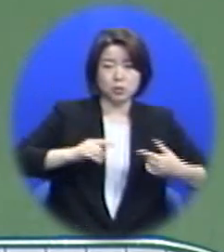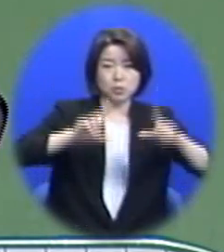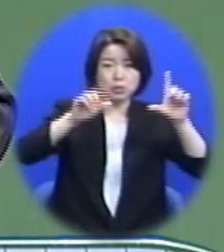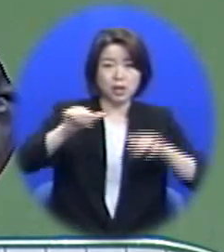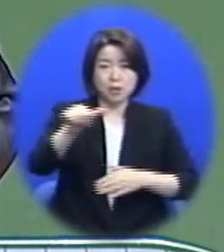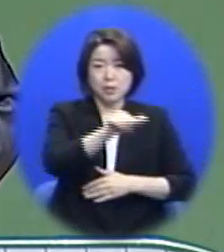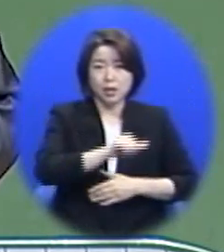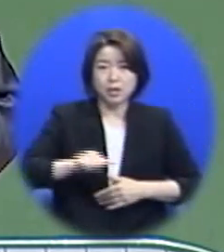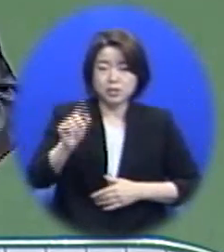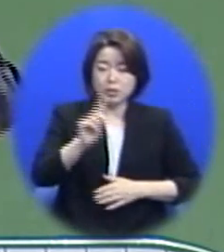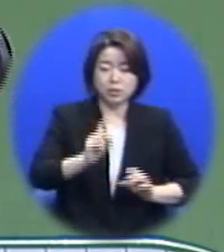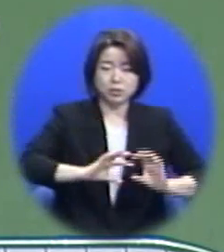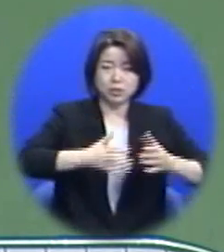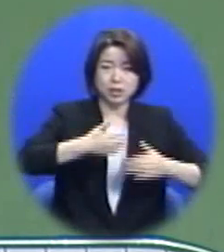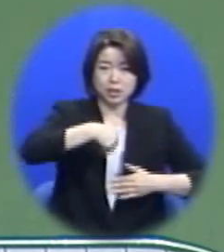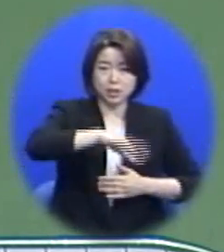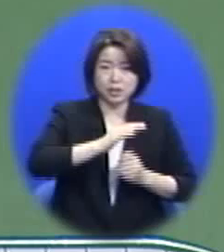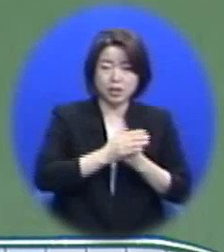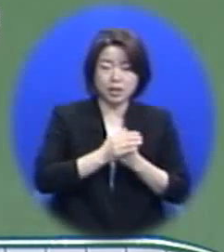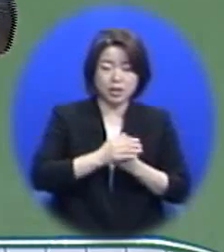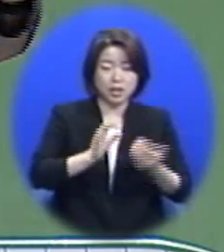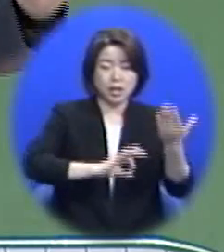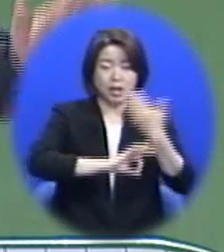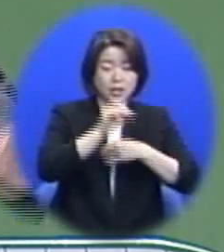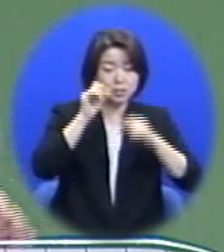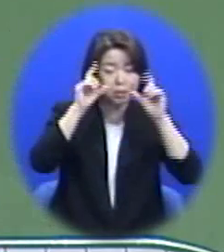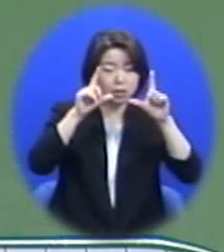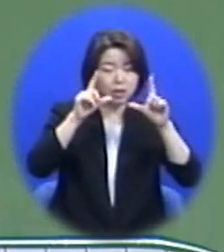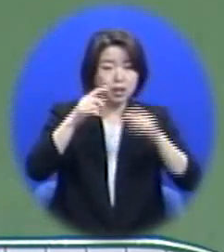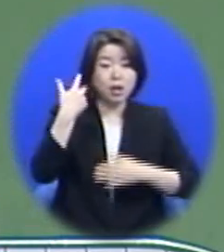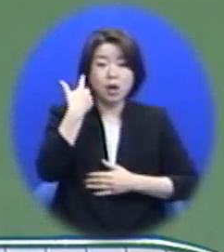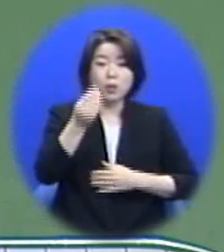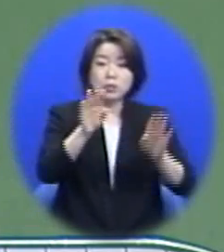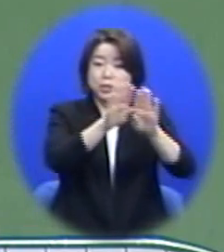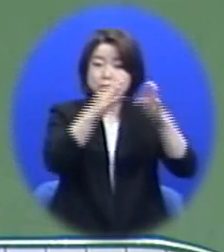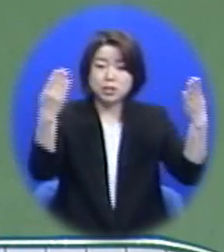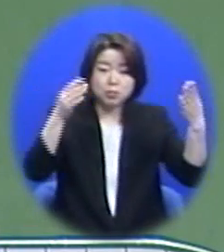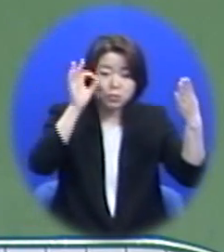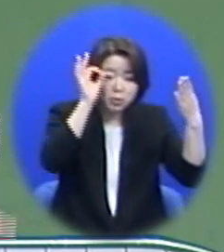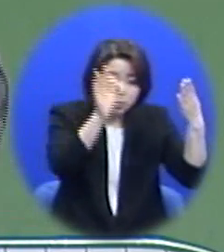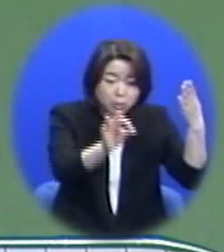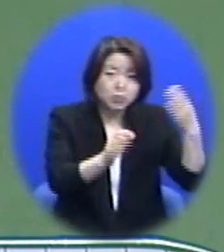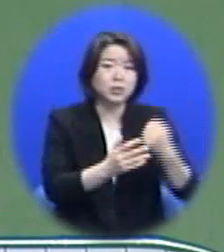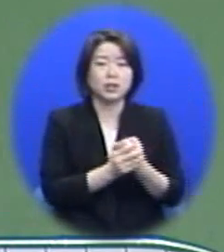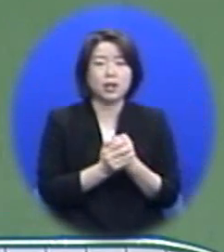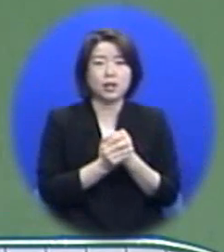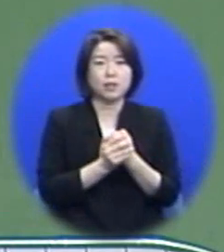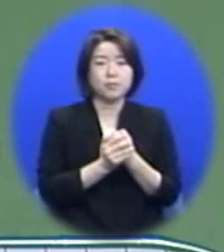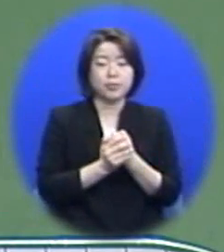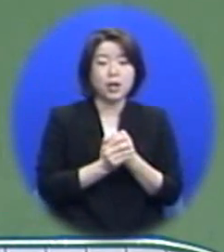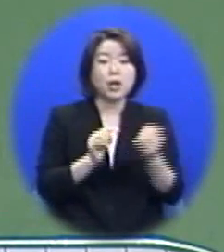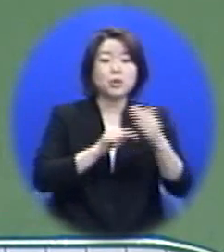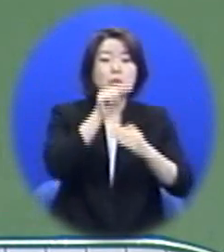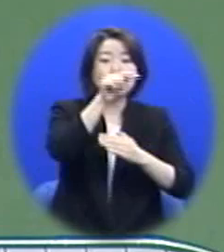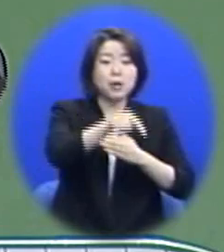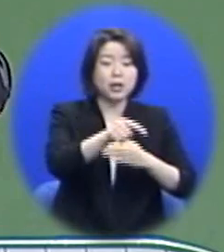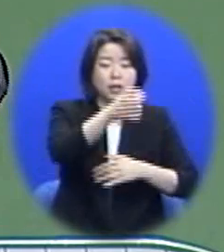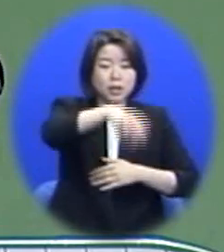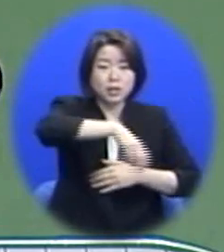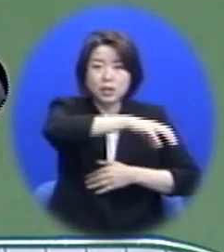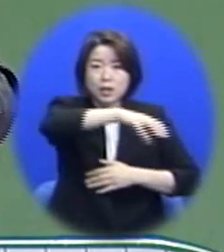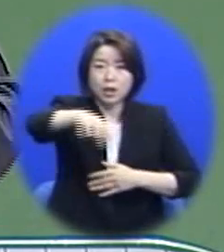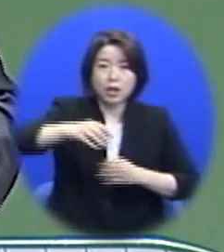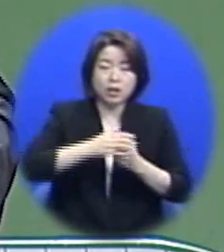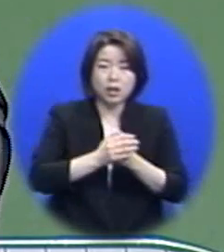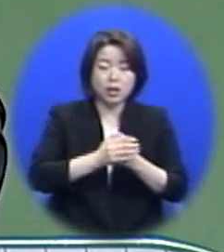갔다가 아침에 일어나서 호텔에 창문을 이렇게 내려다 보니까 그 사거리에 사당이 하나